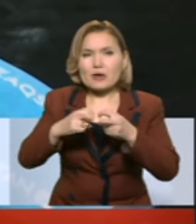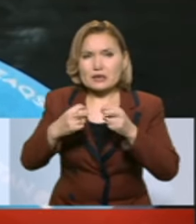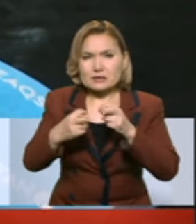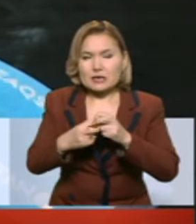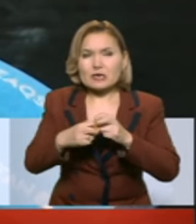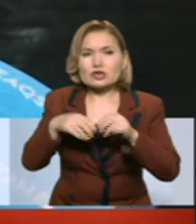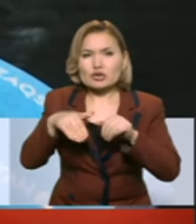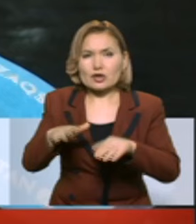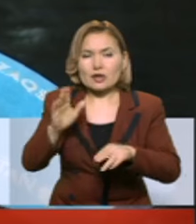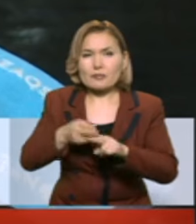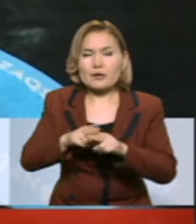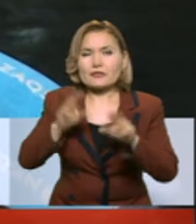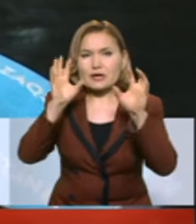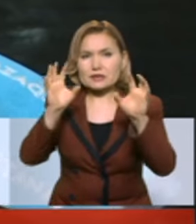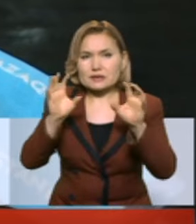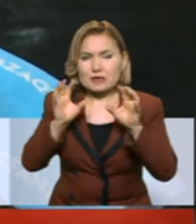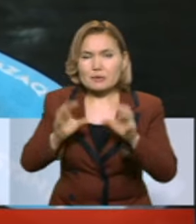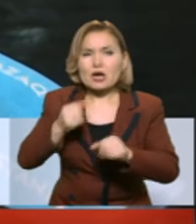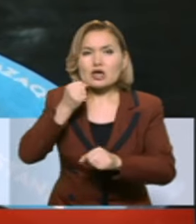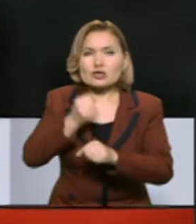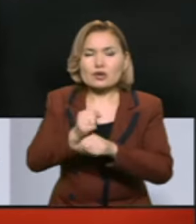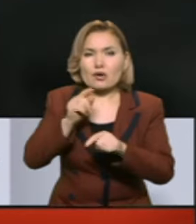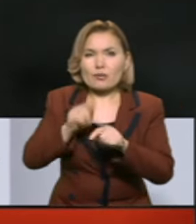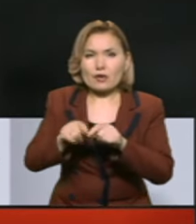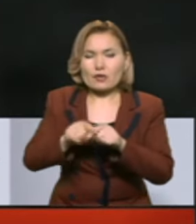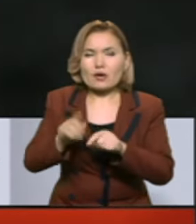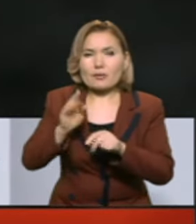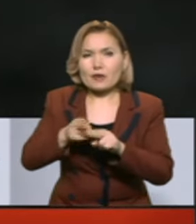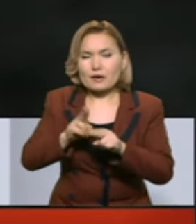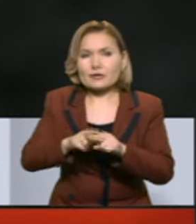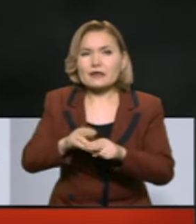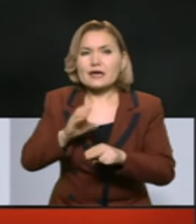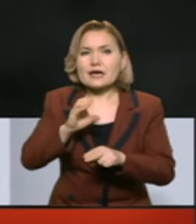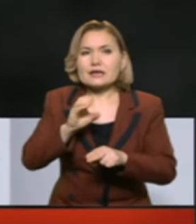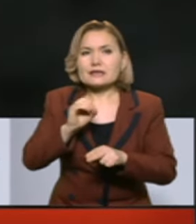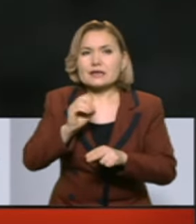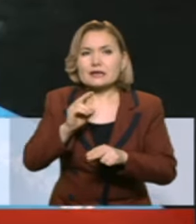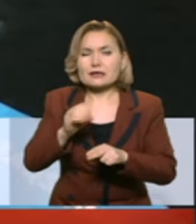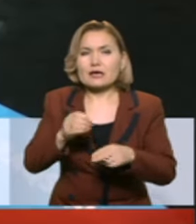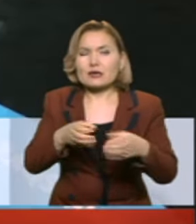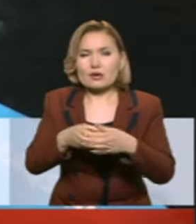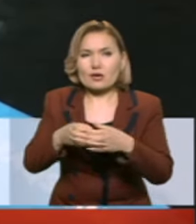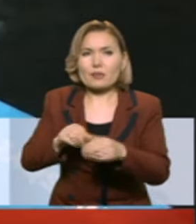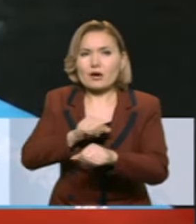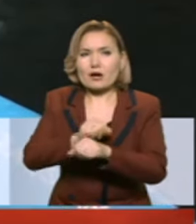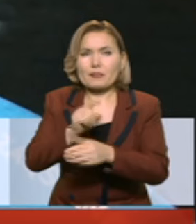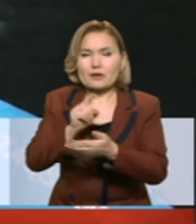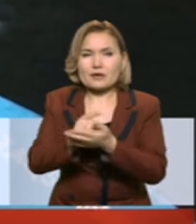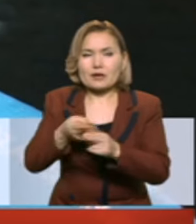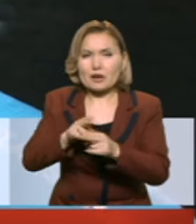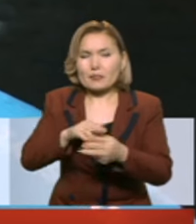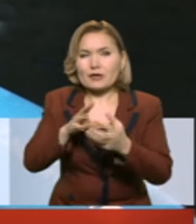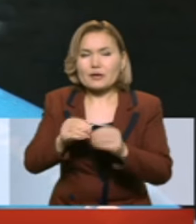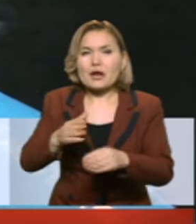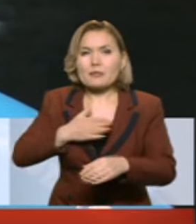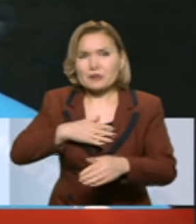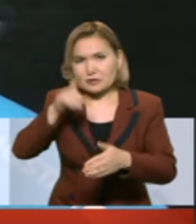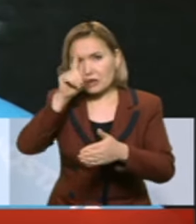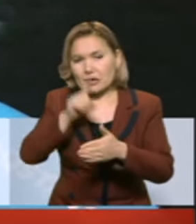біз заң жүзінде бұл дін атын жамылған жаңа секталарды, ағымдарды реттеуіміз керек. Дін бұл жаңа айтыпын бейбітшілік,